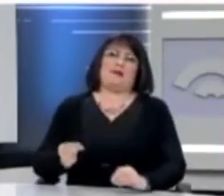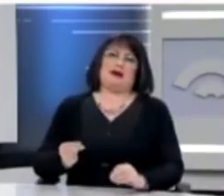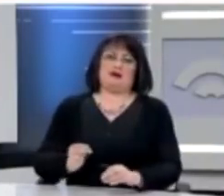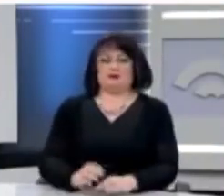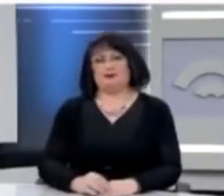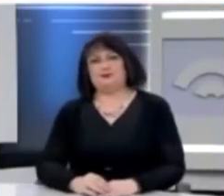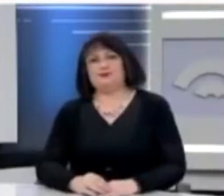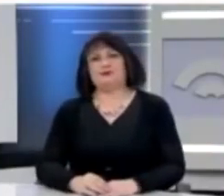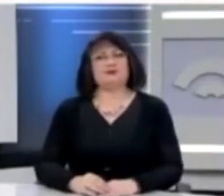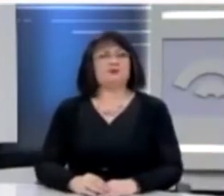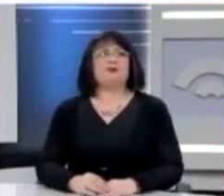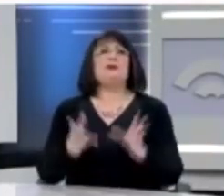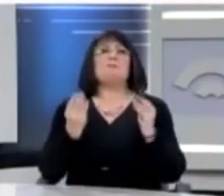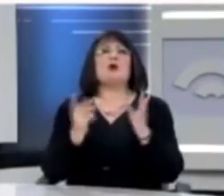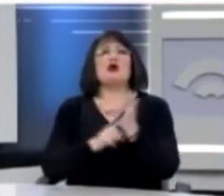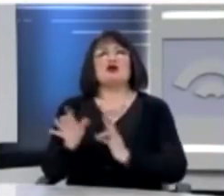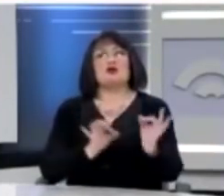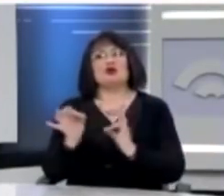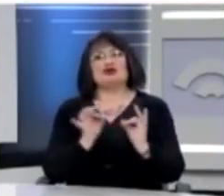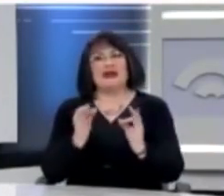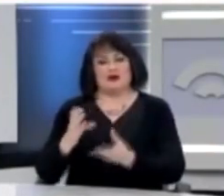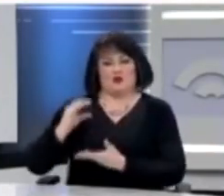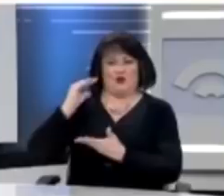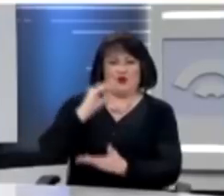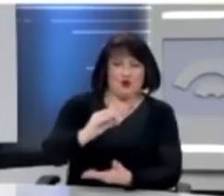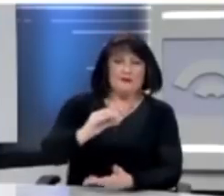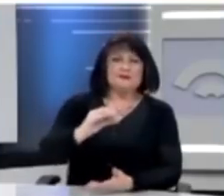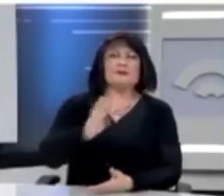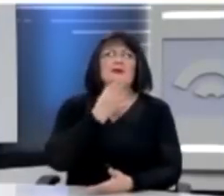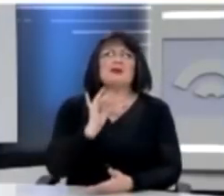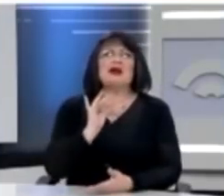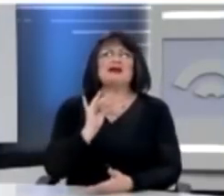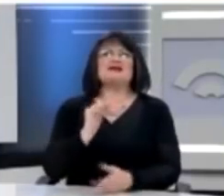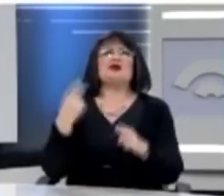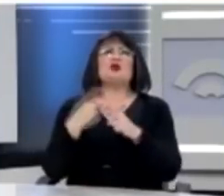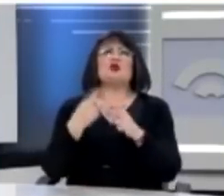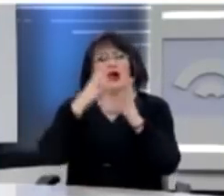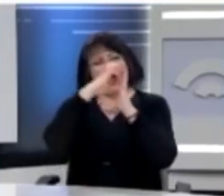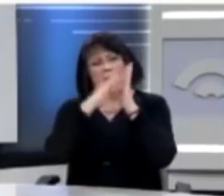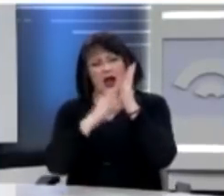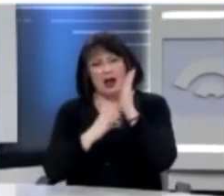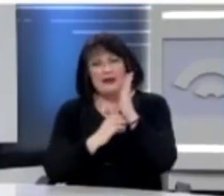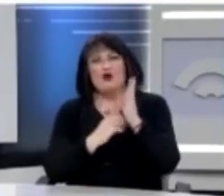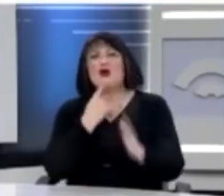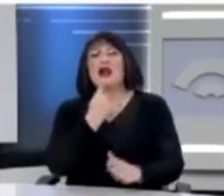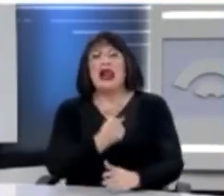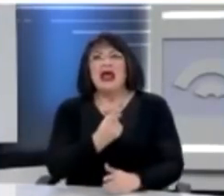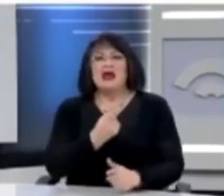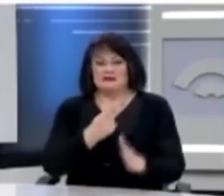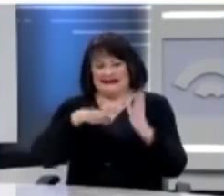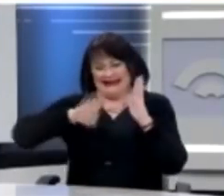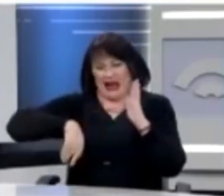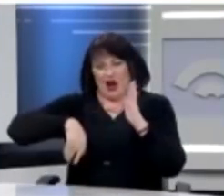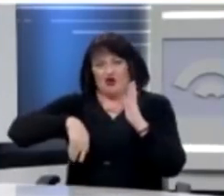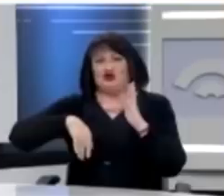Μέσα από το πολυνομοσχέδιο που έχουμε στα χέρια μας, σχεδόν σε κάθε κρίσιμο άρθρο αναφέρει στον επίλογο